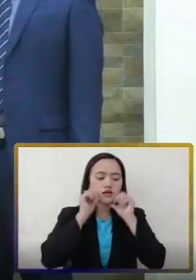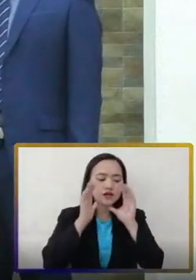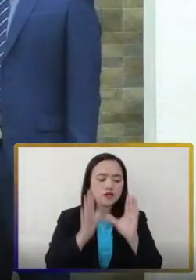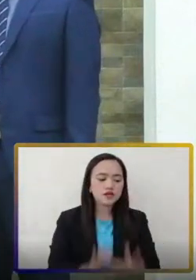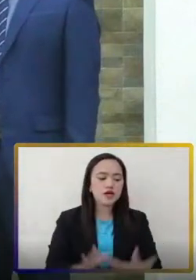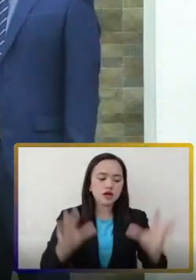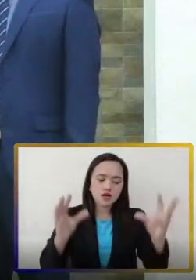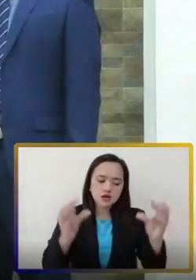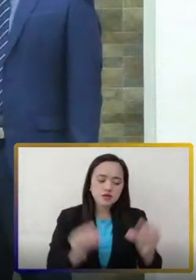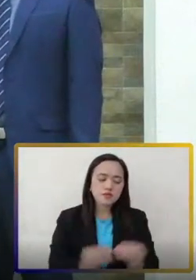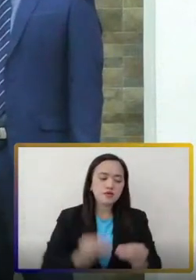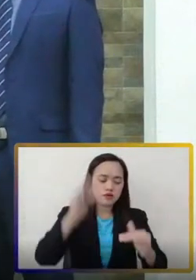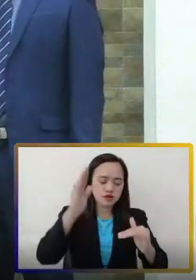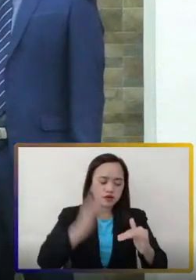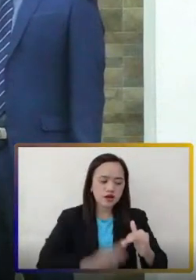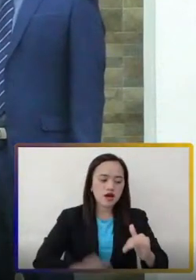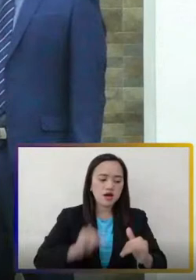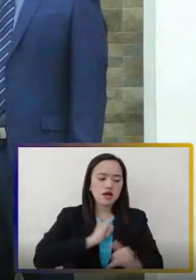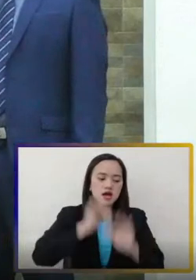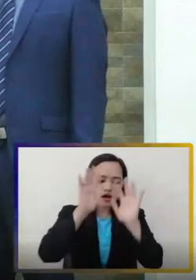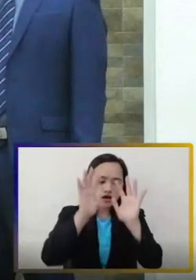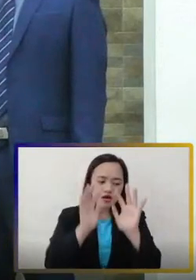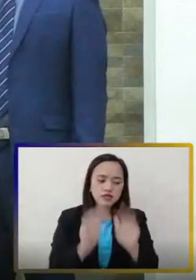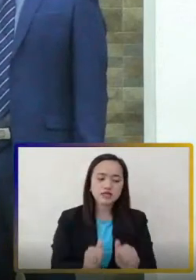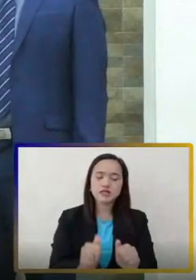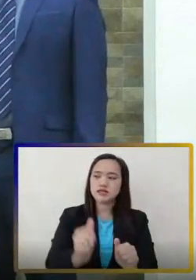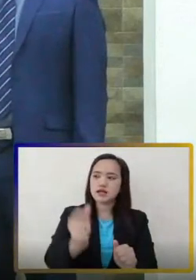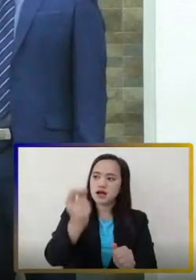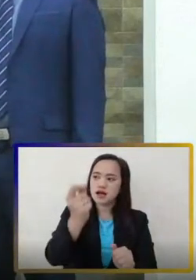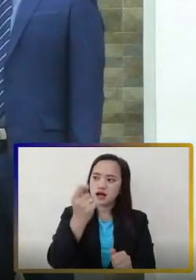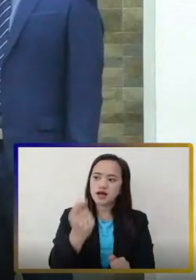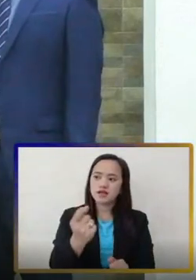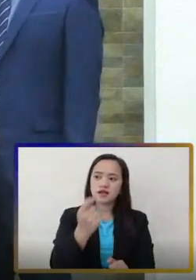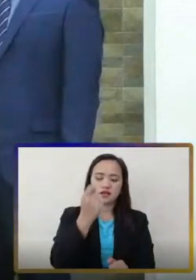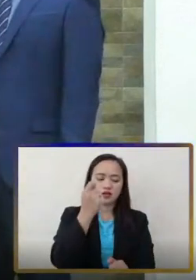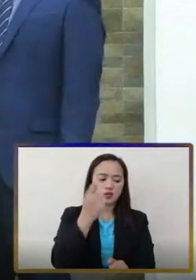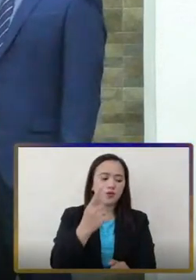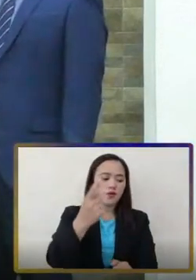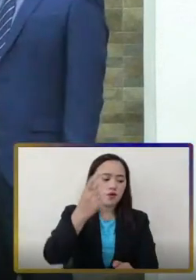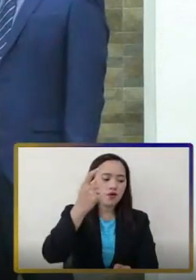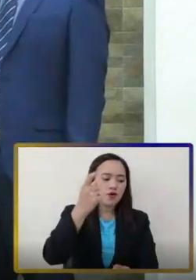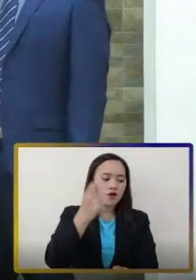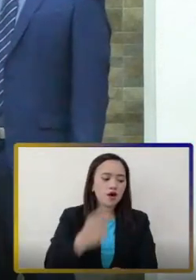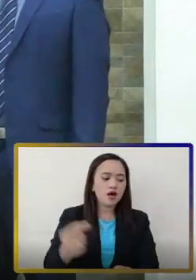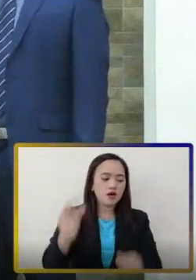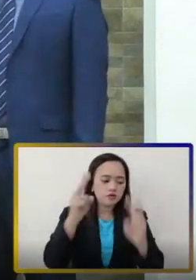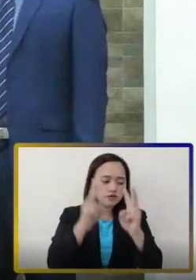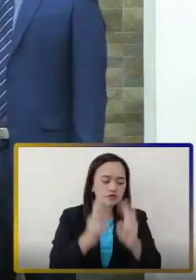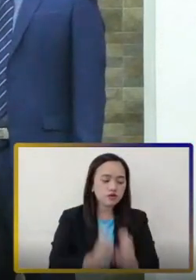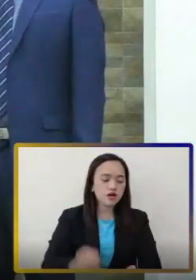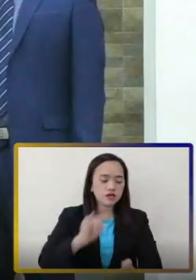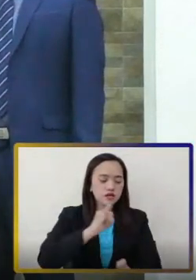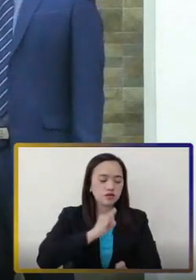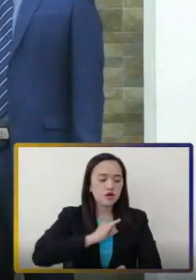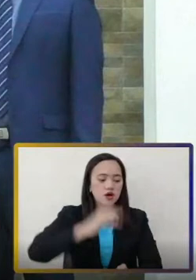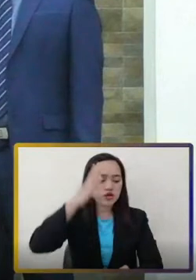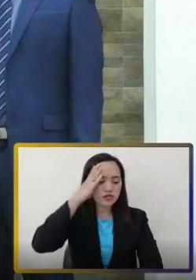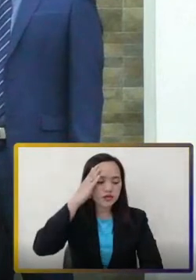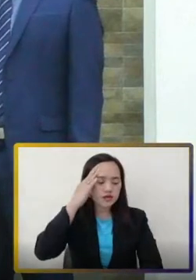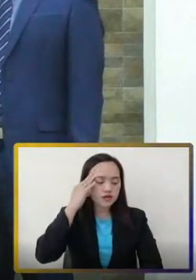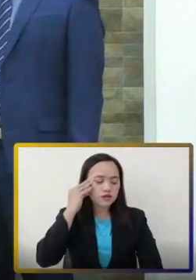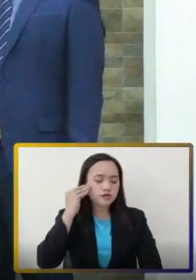pagpapala niyang hatid ay aking hanggan ko. At bagamat